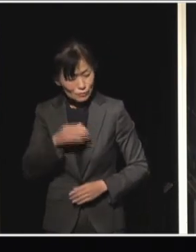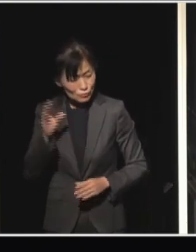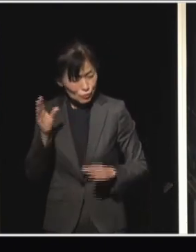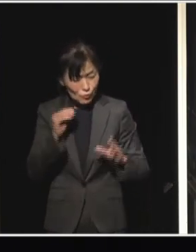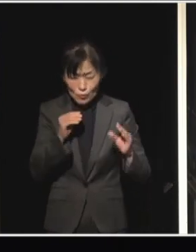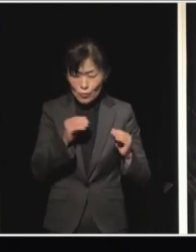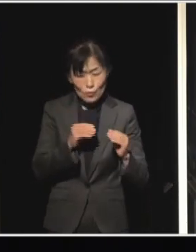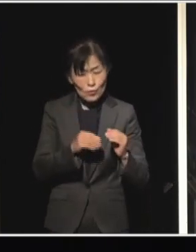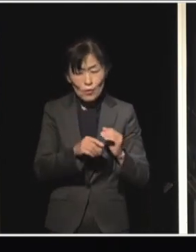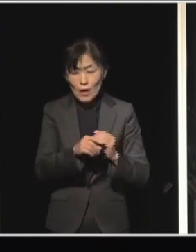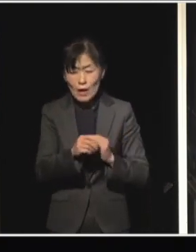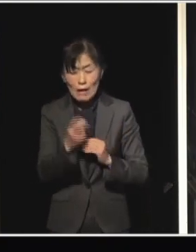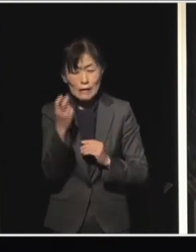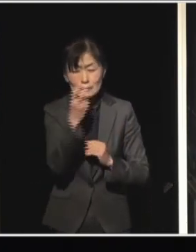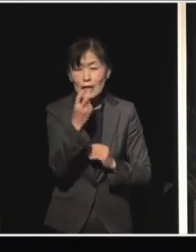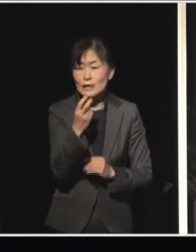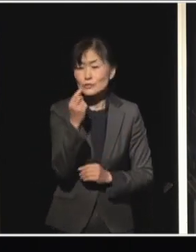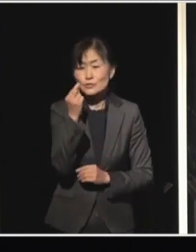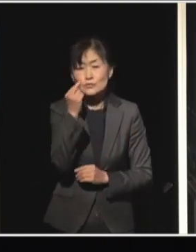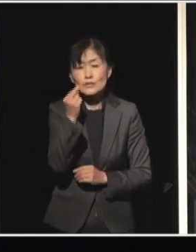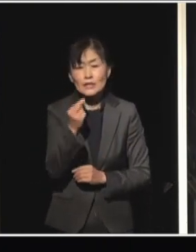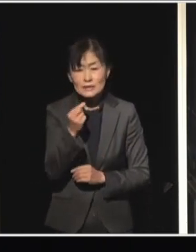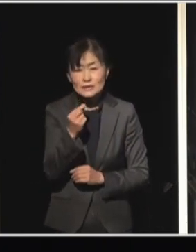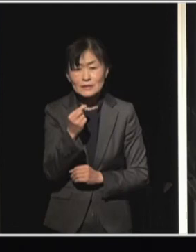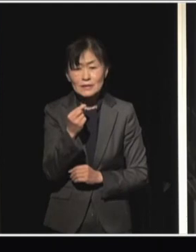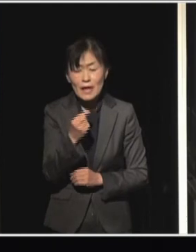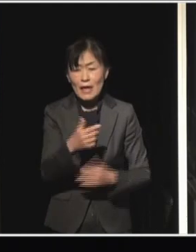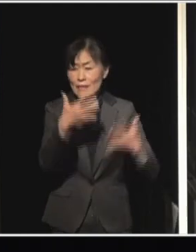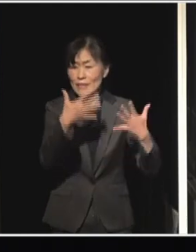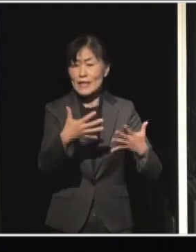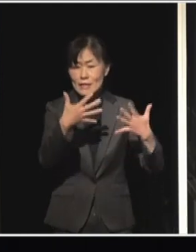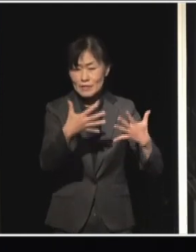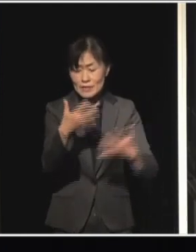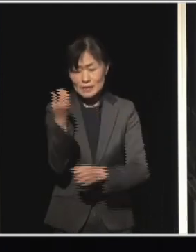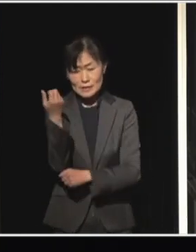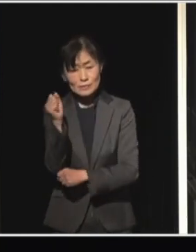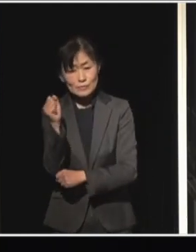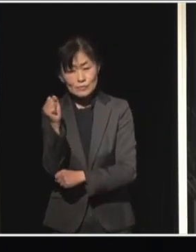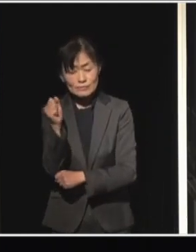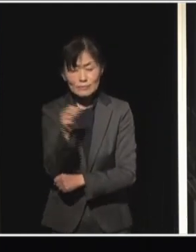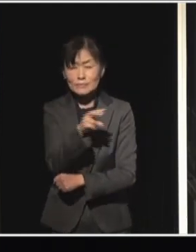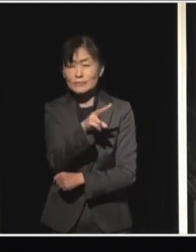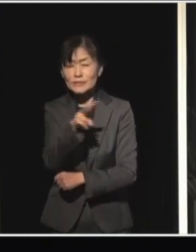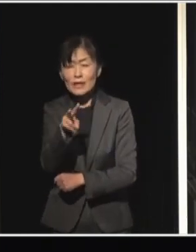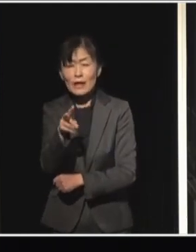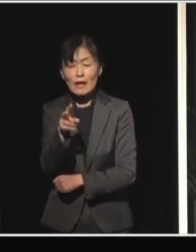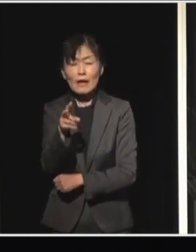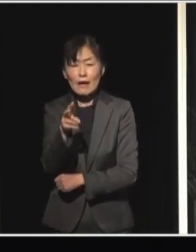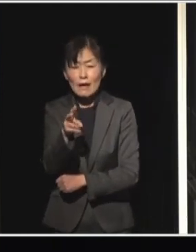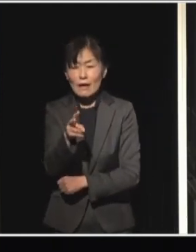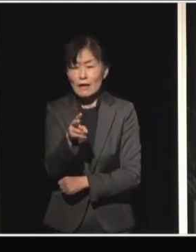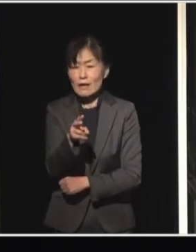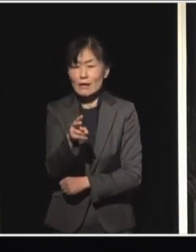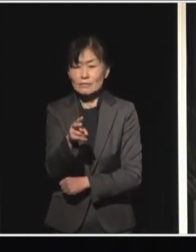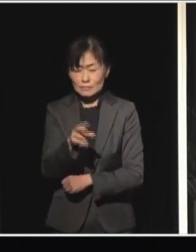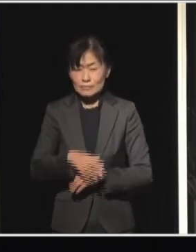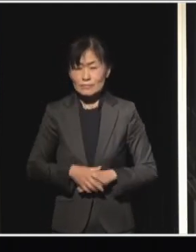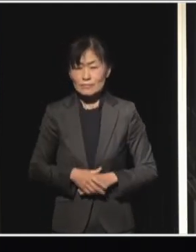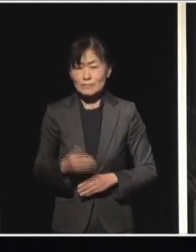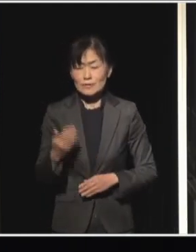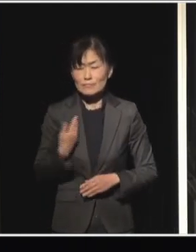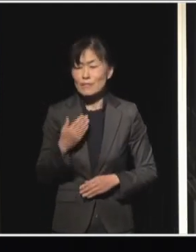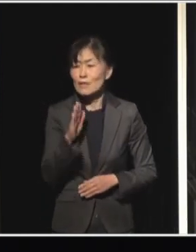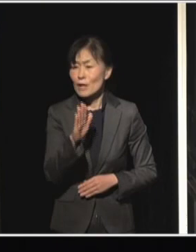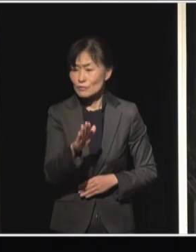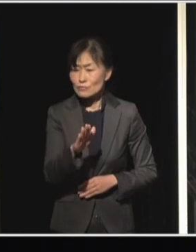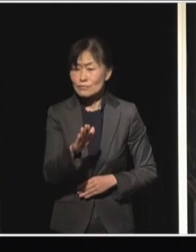は探しにくいですよねついついテレビとか新聞報道なんかを見てしまいがちですがまあできましたがこういったところの